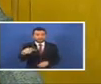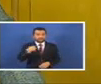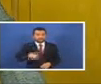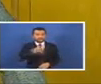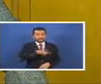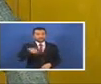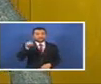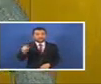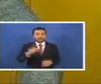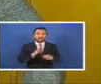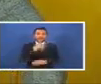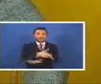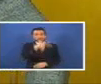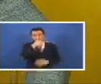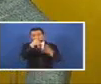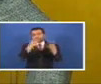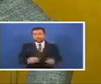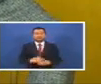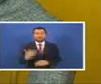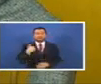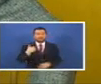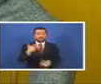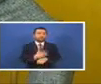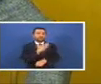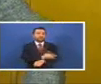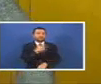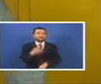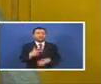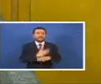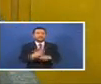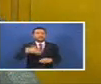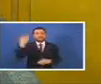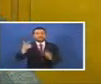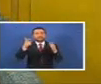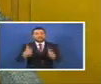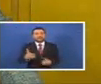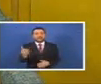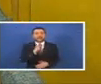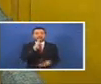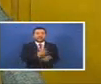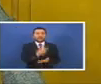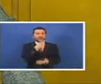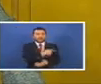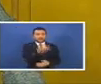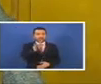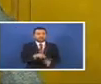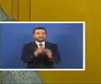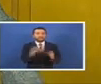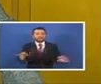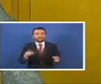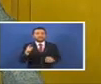biz sizden daha fazla üzüleceğiz. Bizim ülkemiz niye başka yerde alınan kararlarla